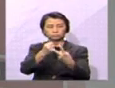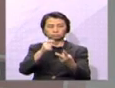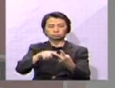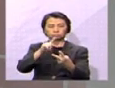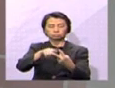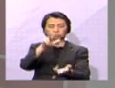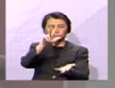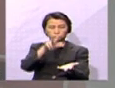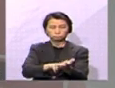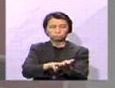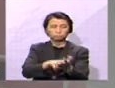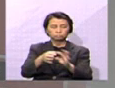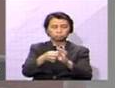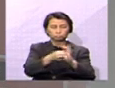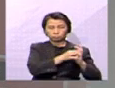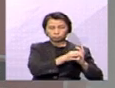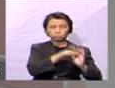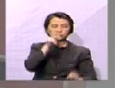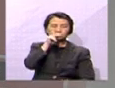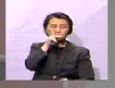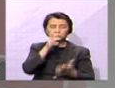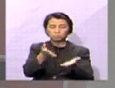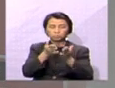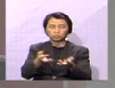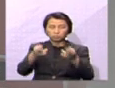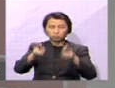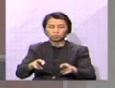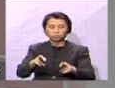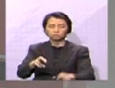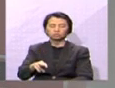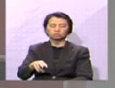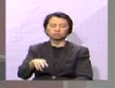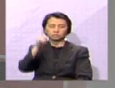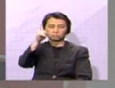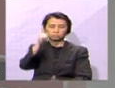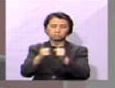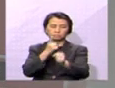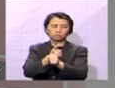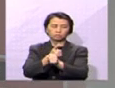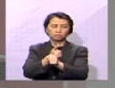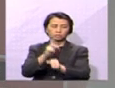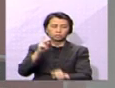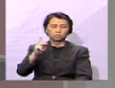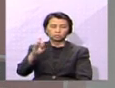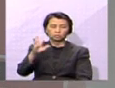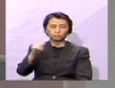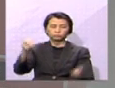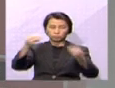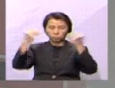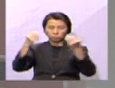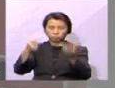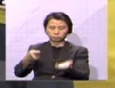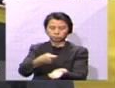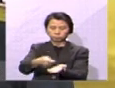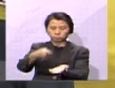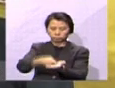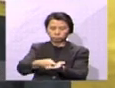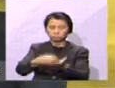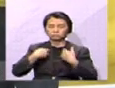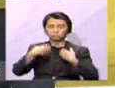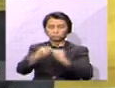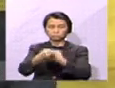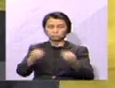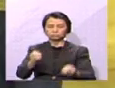sah milik merah mereka mengingkat kontrak setahun dengan persatuan bola sepak Kedah kfa Majlis menandatangani kontrak diadakan di pejabat